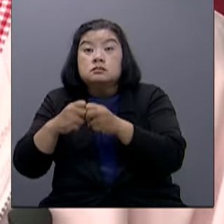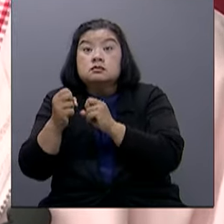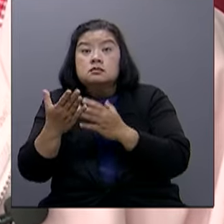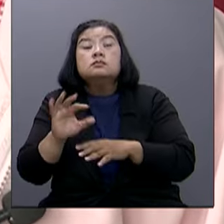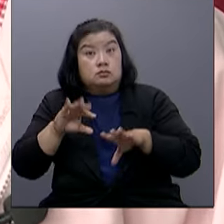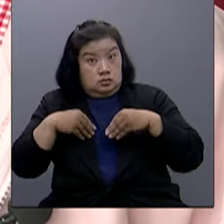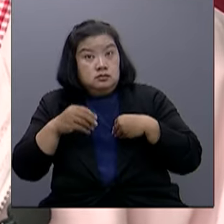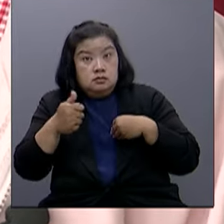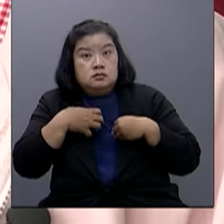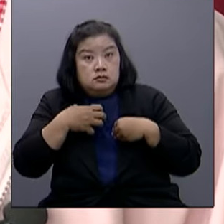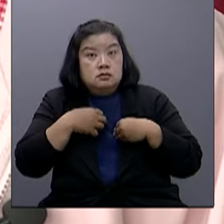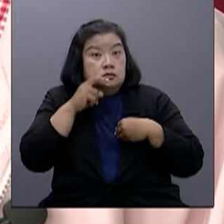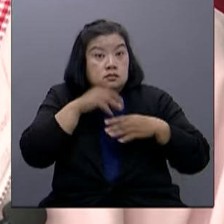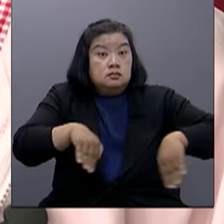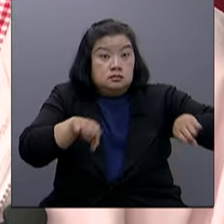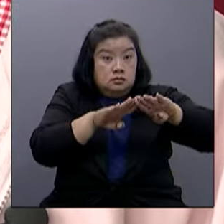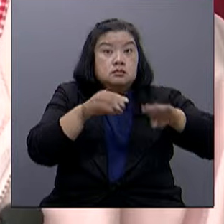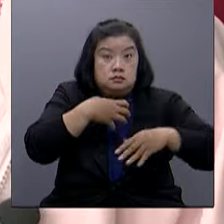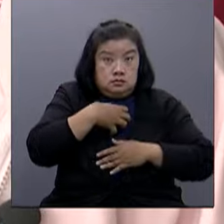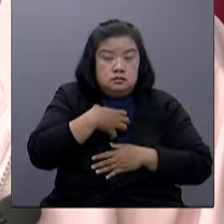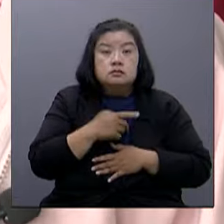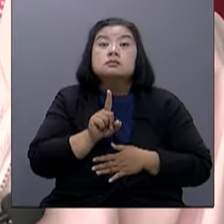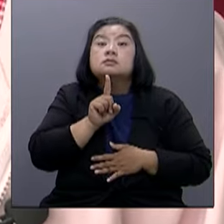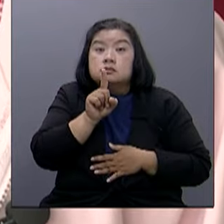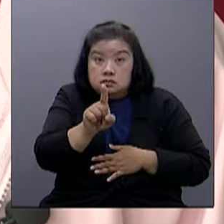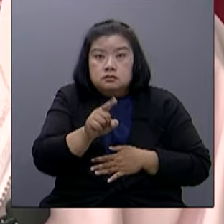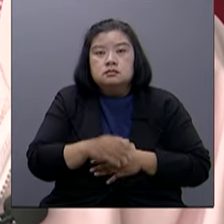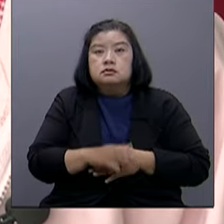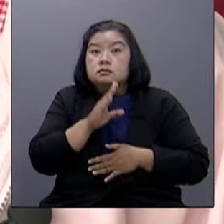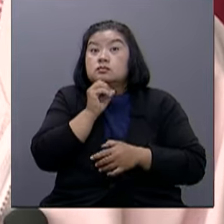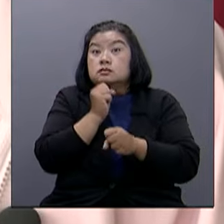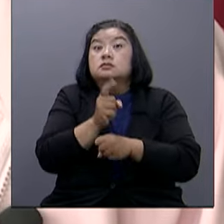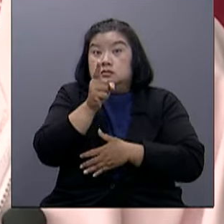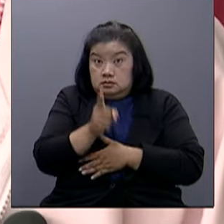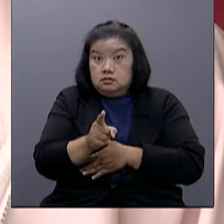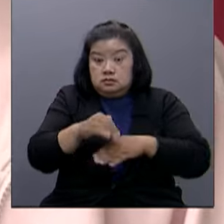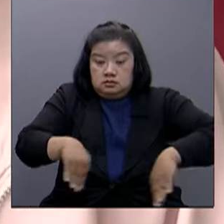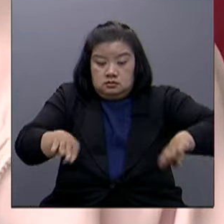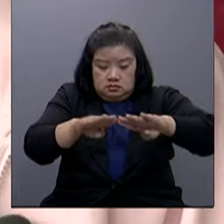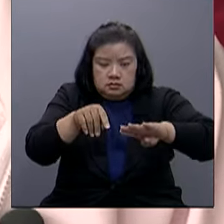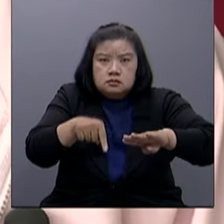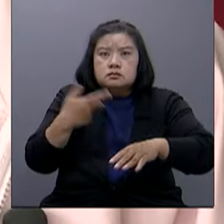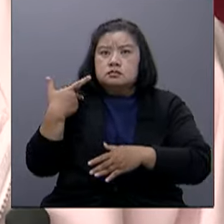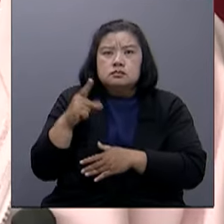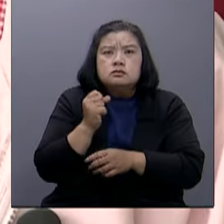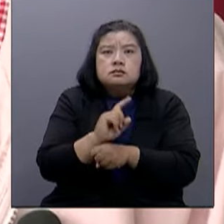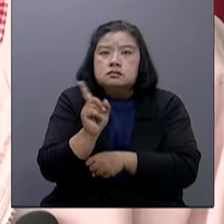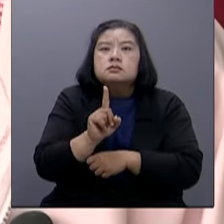การอ่างตัวนี้อยากจะทราบว่าถ้าสร้างแล้วได้ผลประโยชน์อะไรบ้างคะ